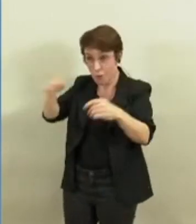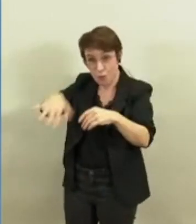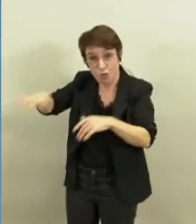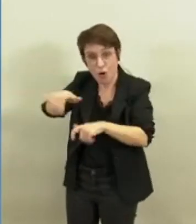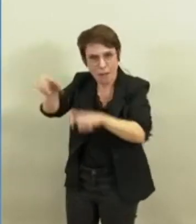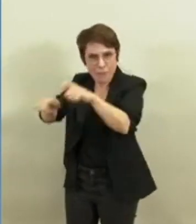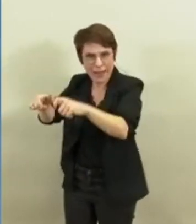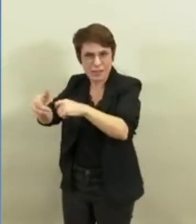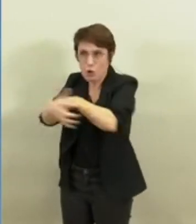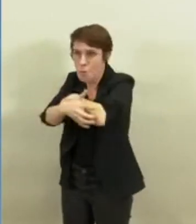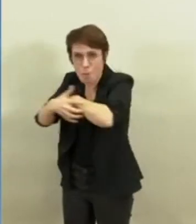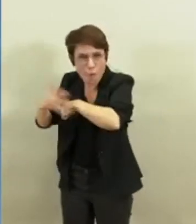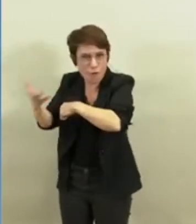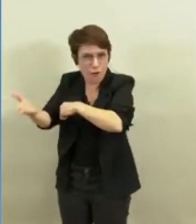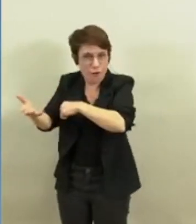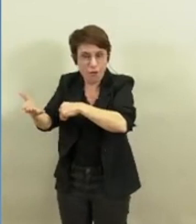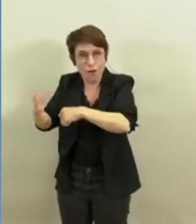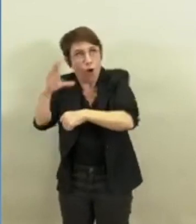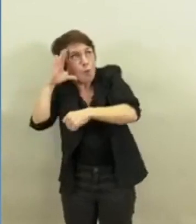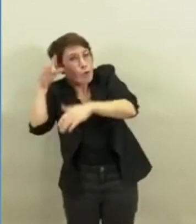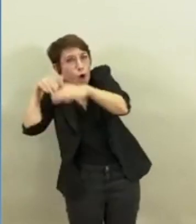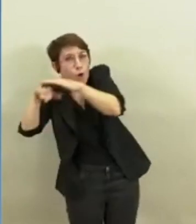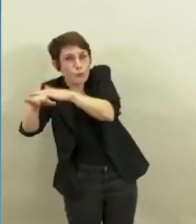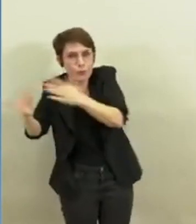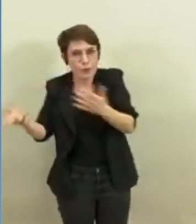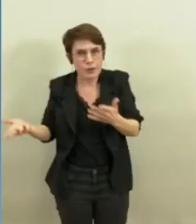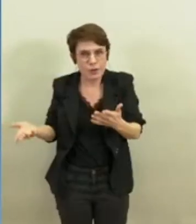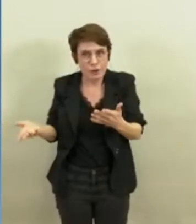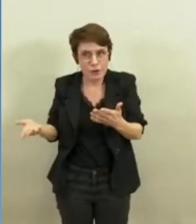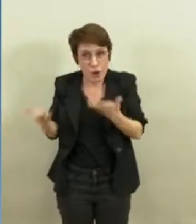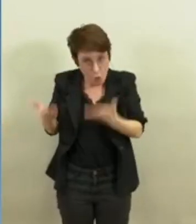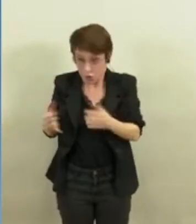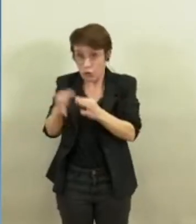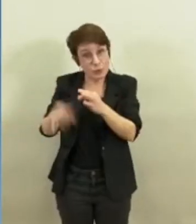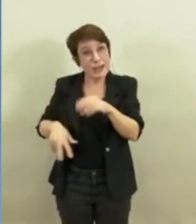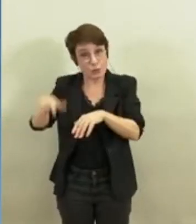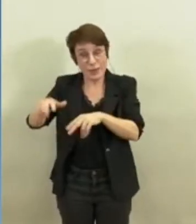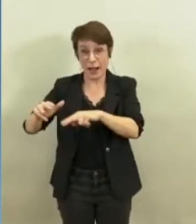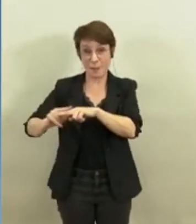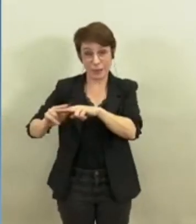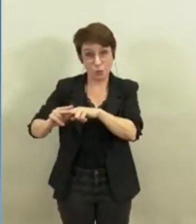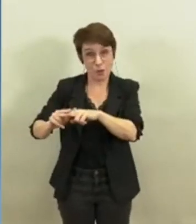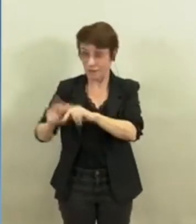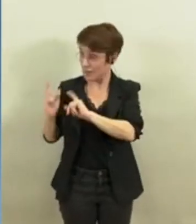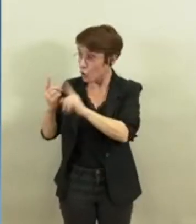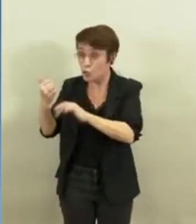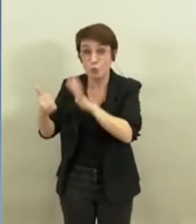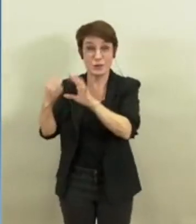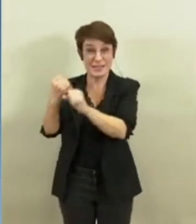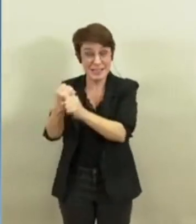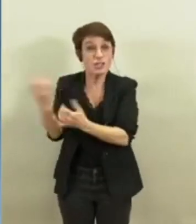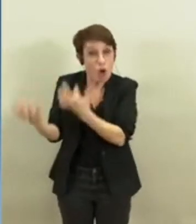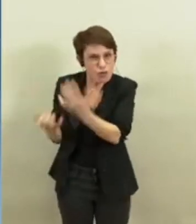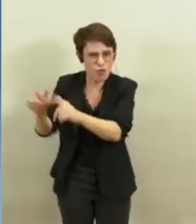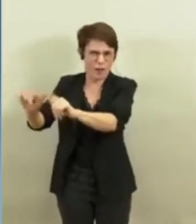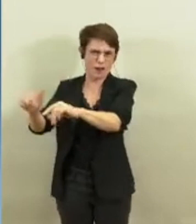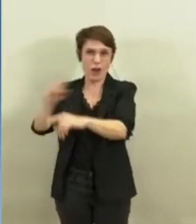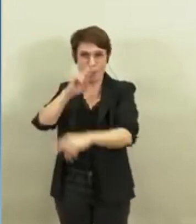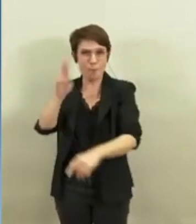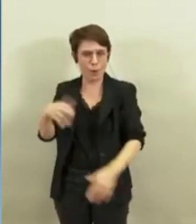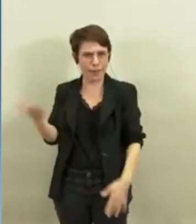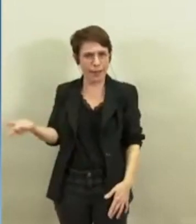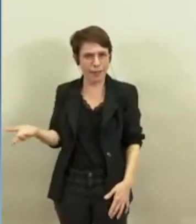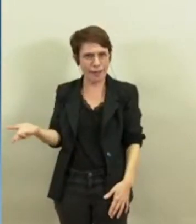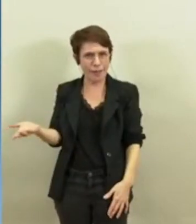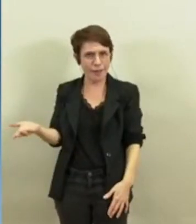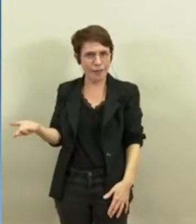en difficulté, réfugiées à l'abbaye. Et aujourd'hui, avec des logements vides qui sont chauffés depuis 6 ans. Et aujourd'hui, vous